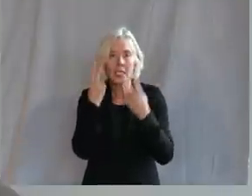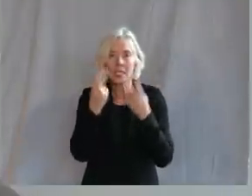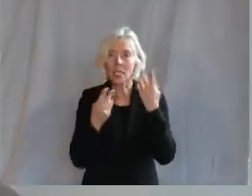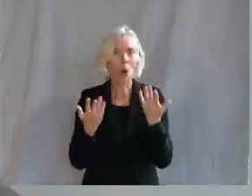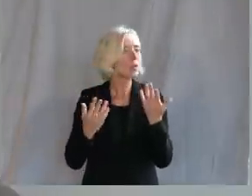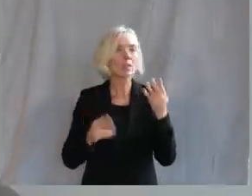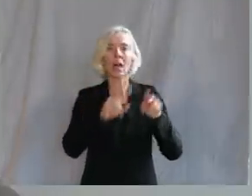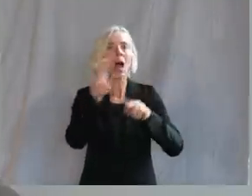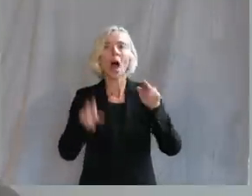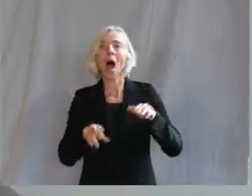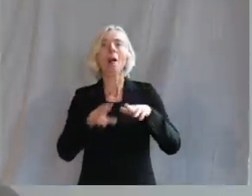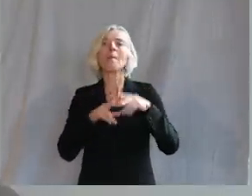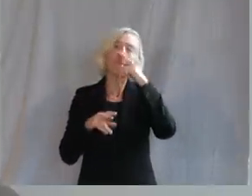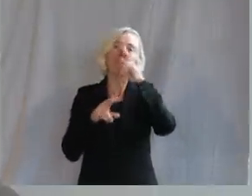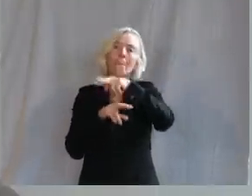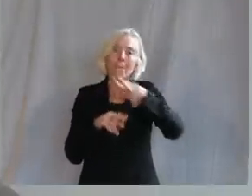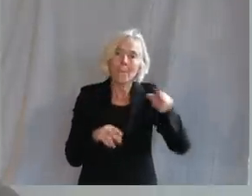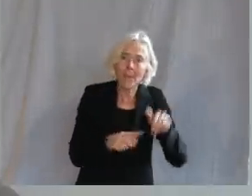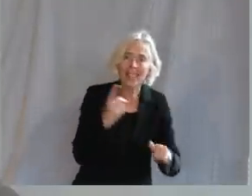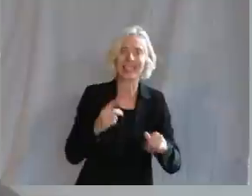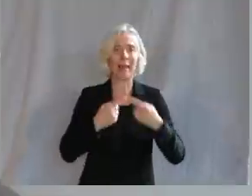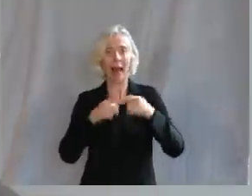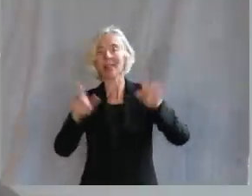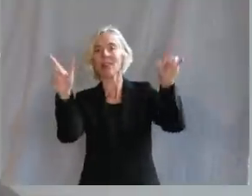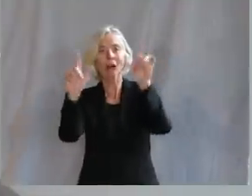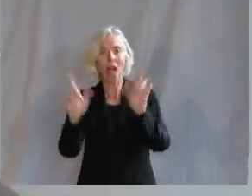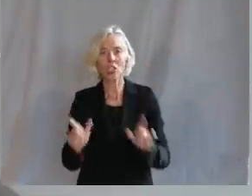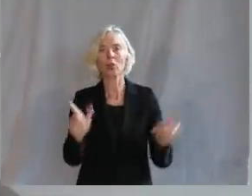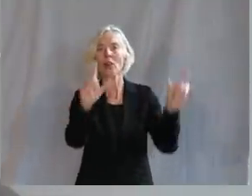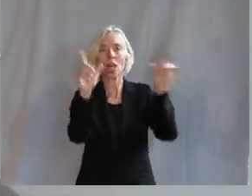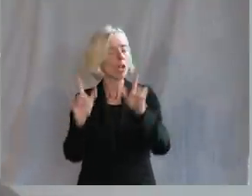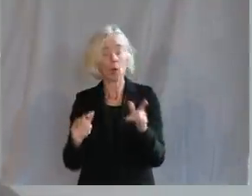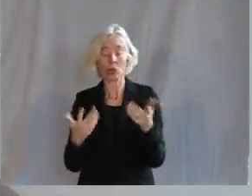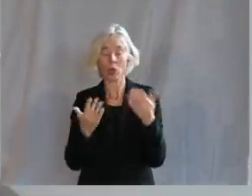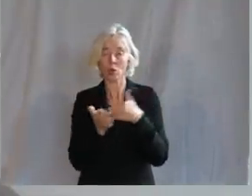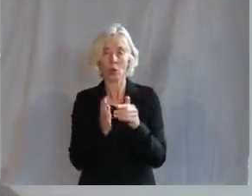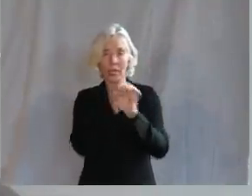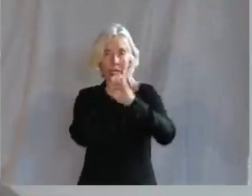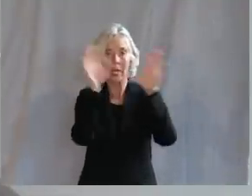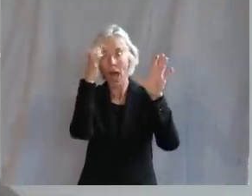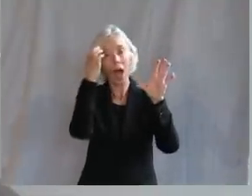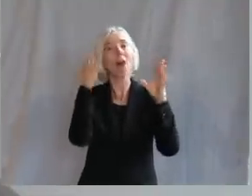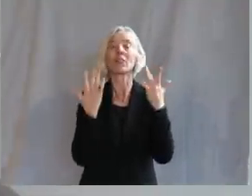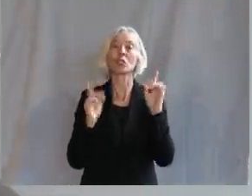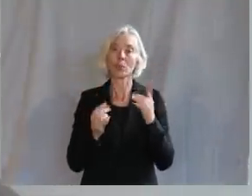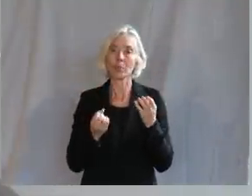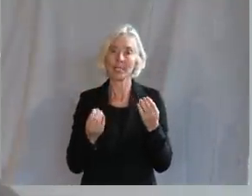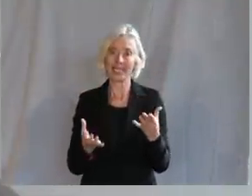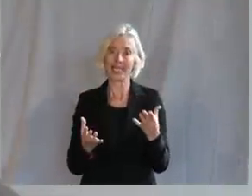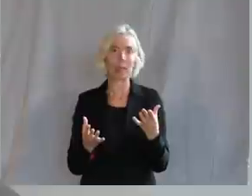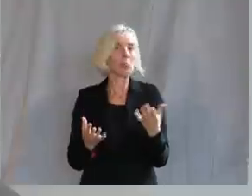Kongressen, Versammlungen und Demos stattfinden wird. Da sind momentan keine weiteren Maßnahmen geplant, weil es dort zum einen